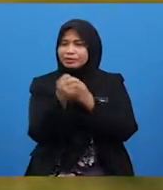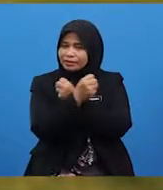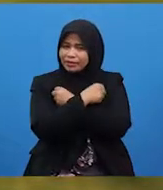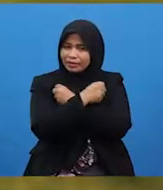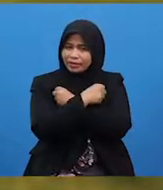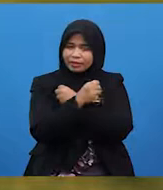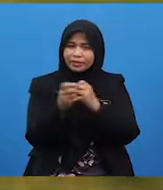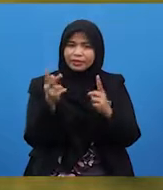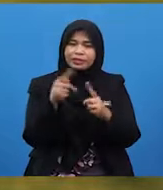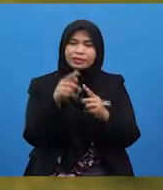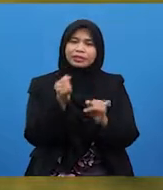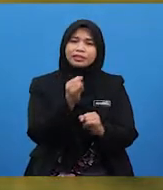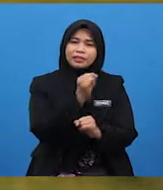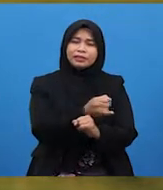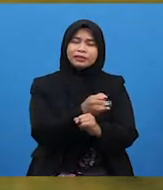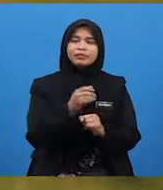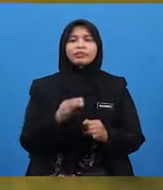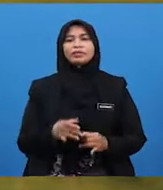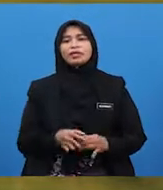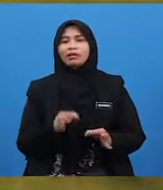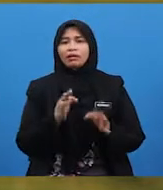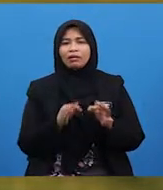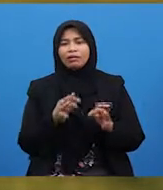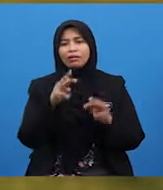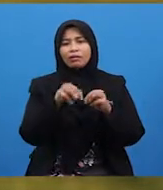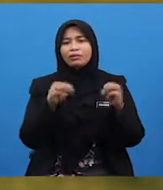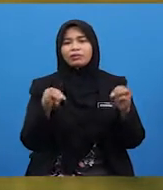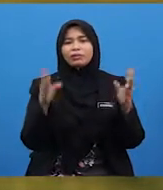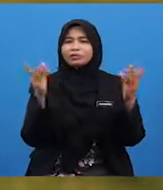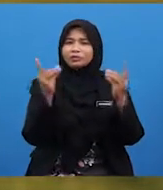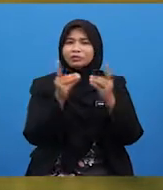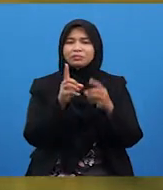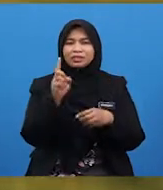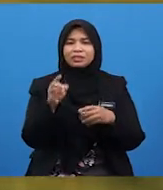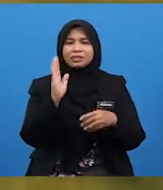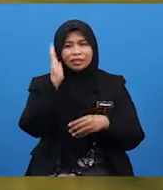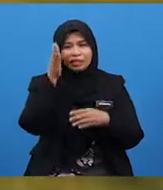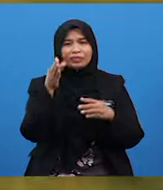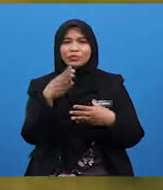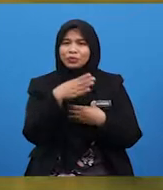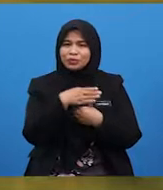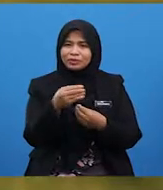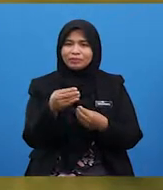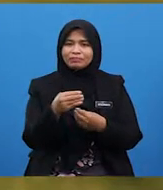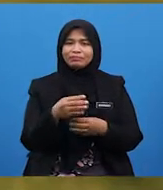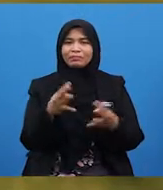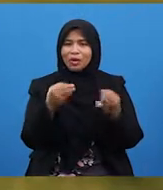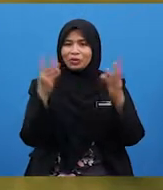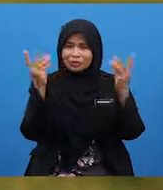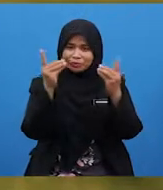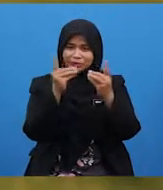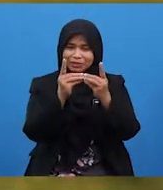beliau. Jika murid berjumpa dengan beliau, tentu akan suka. Nak jumpa beliau tak?